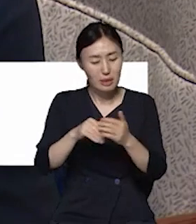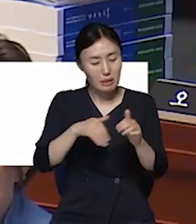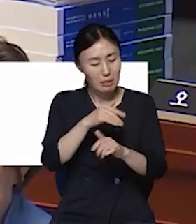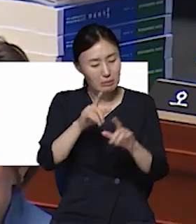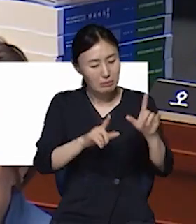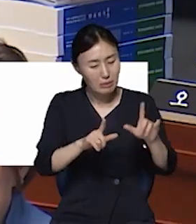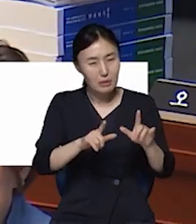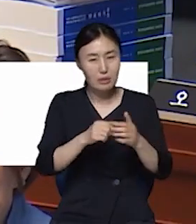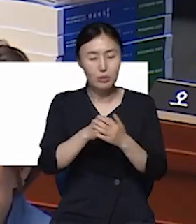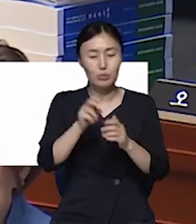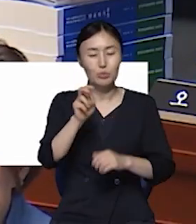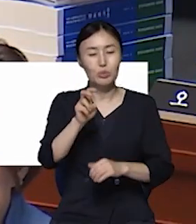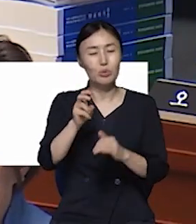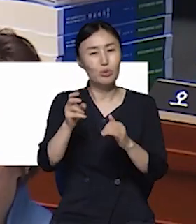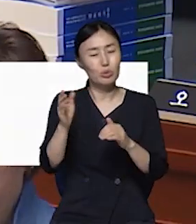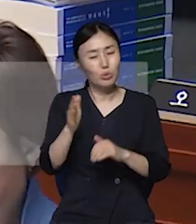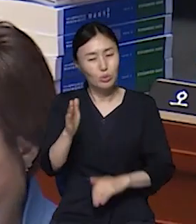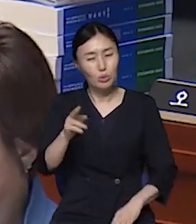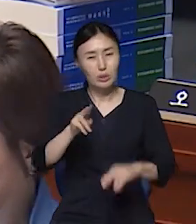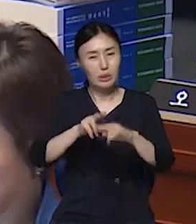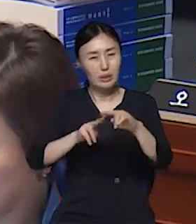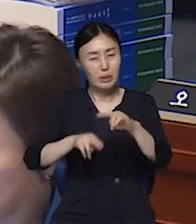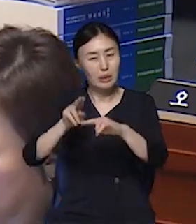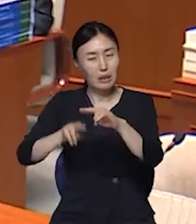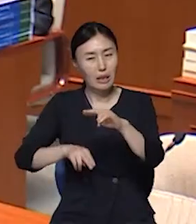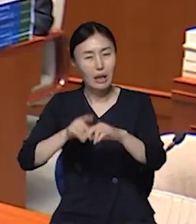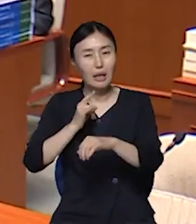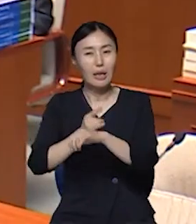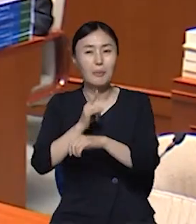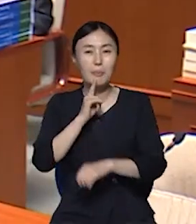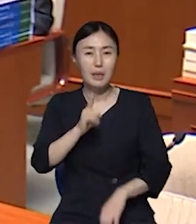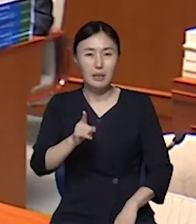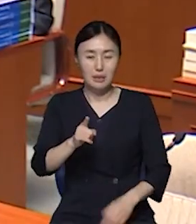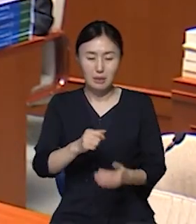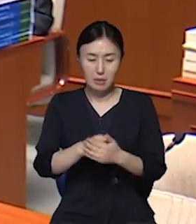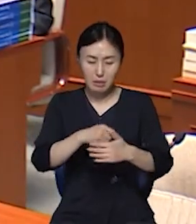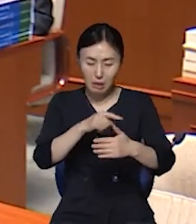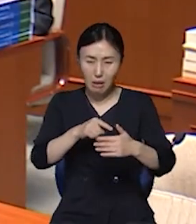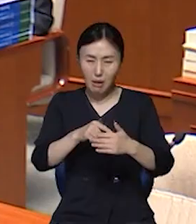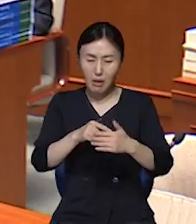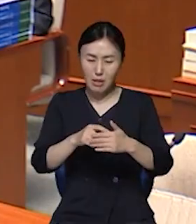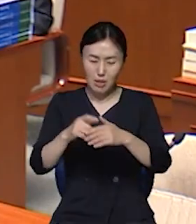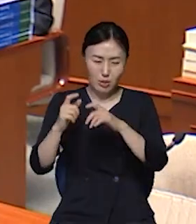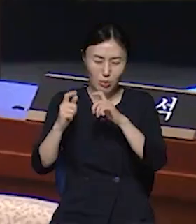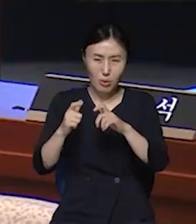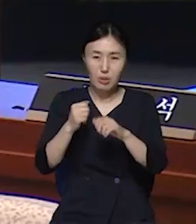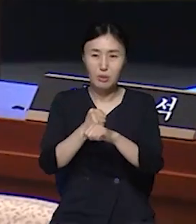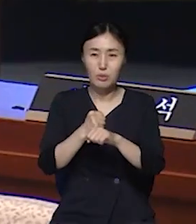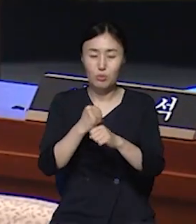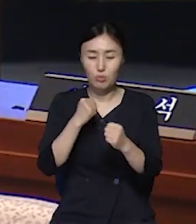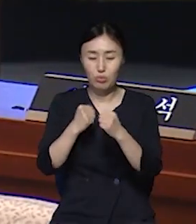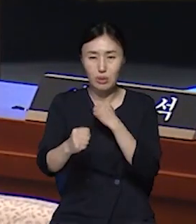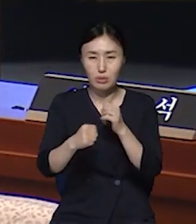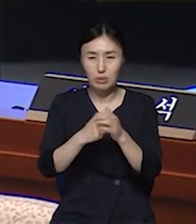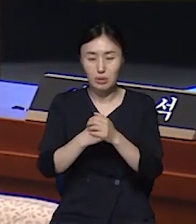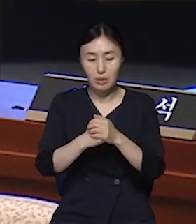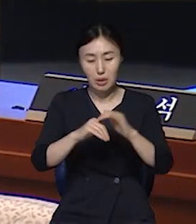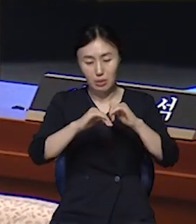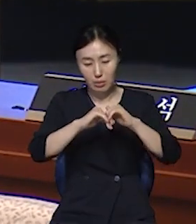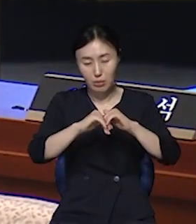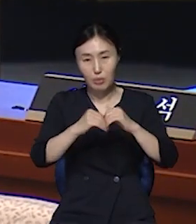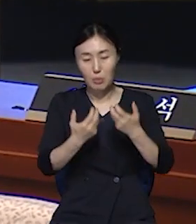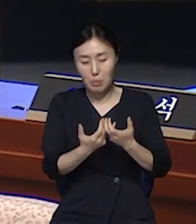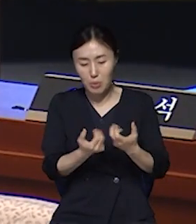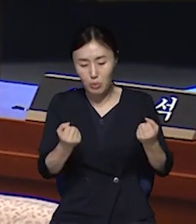탈당할 가능성을 언급했습니다. 당 지도부의 엄중 경고를 받았는데도 결별을 넘어 분당에 대해 한 발